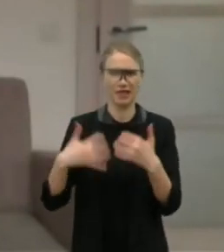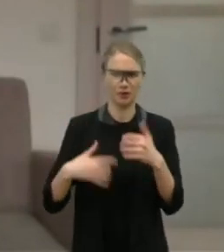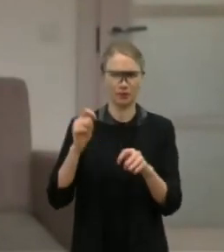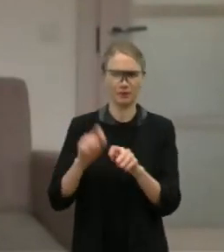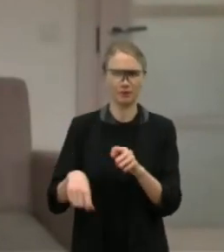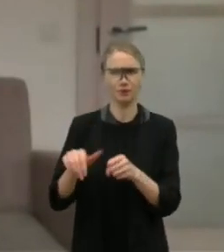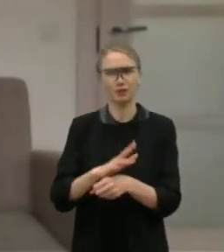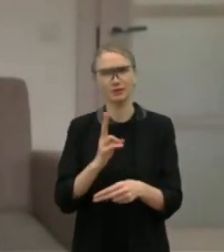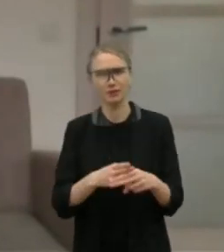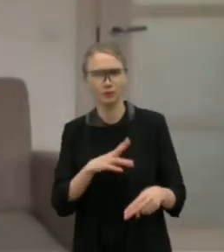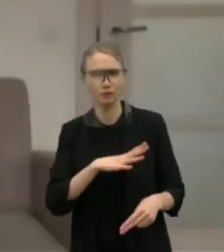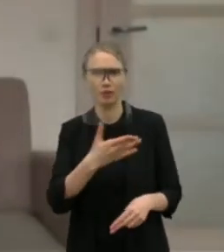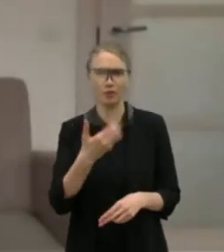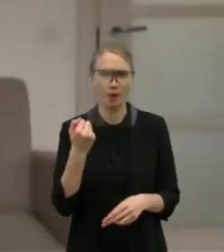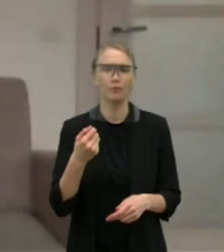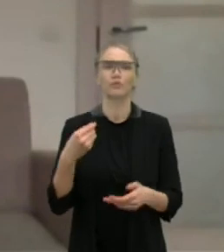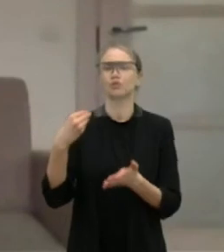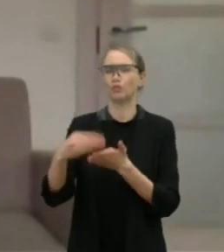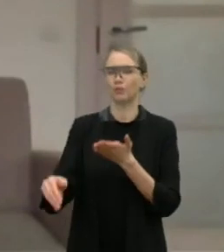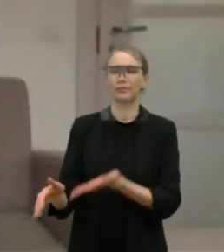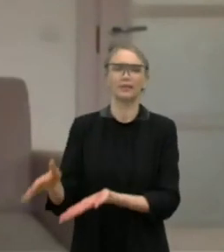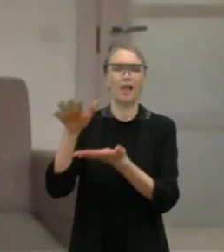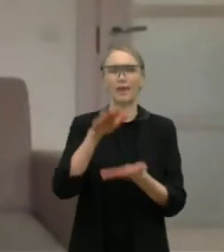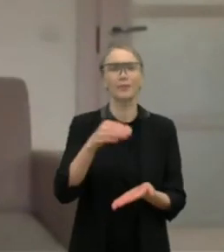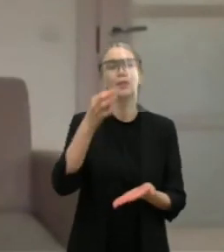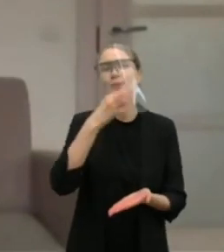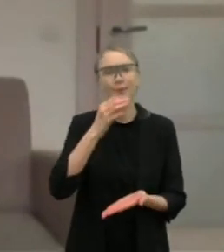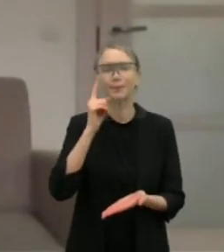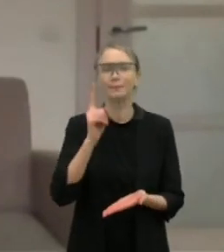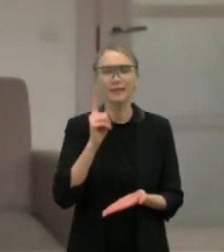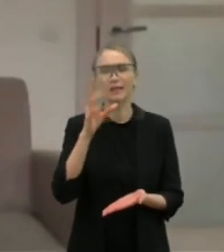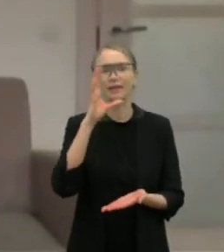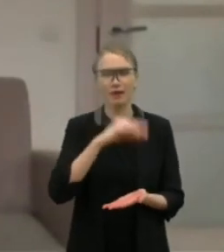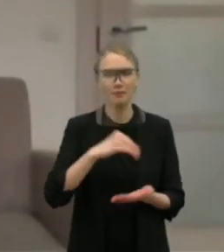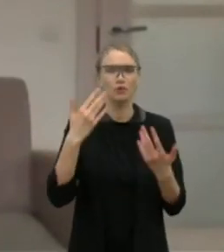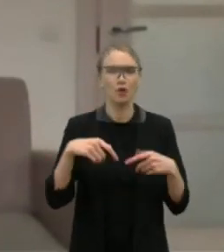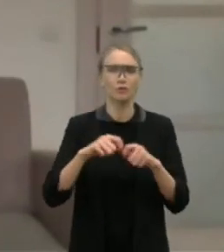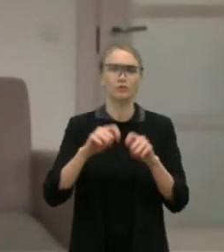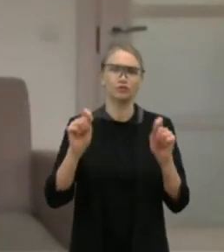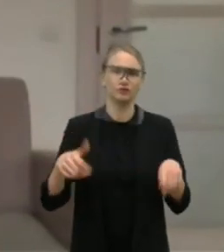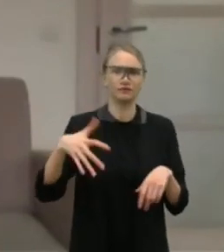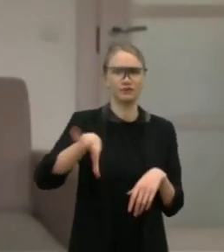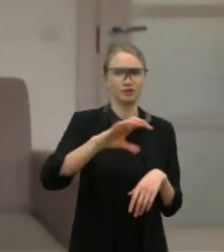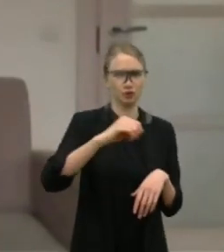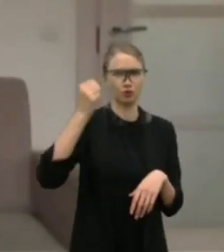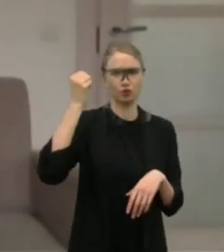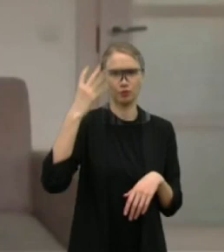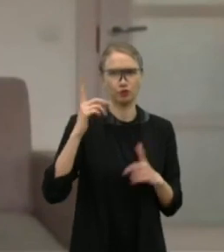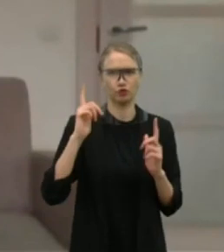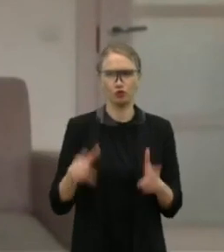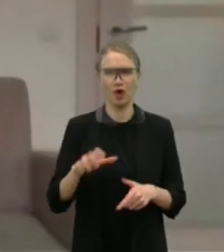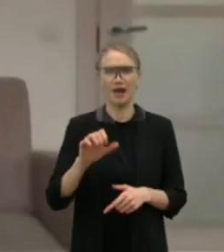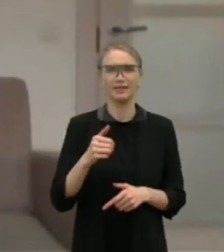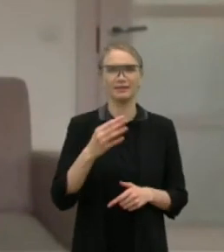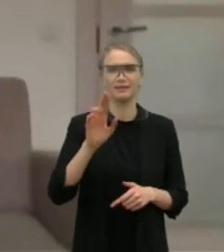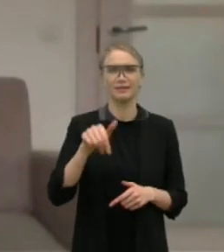dar neįvyko, bet tikrai yra supratimas visuotinis, kad tų antigeno